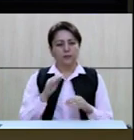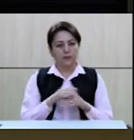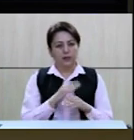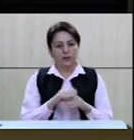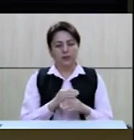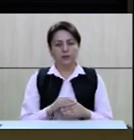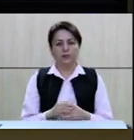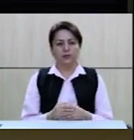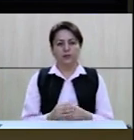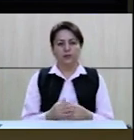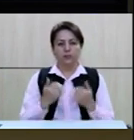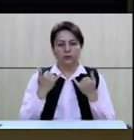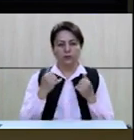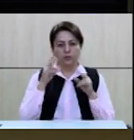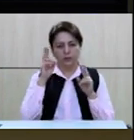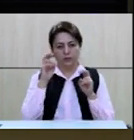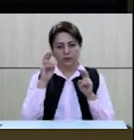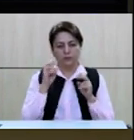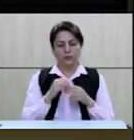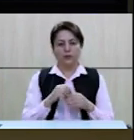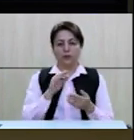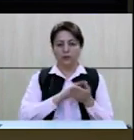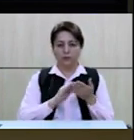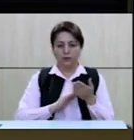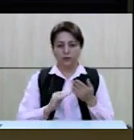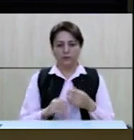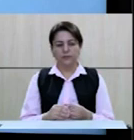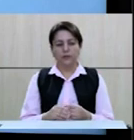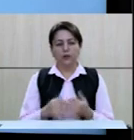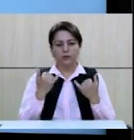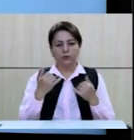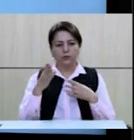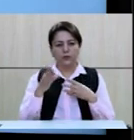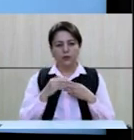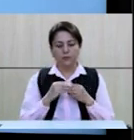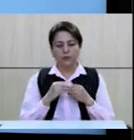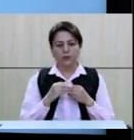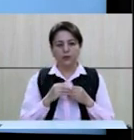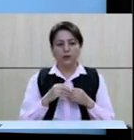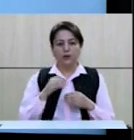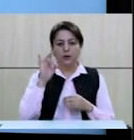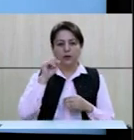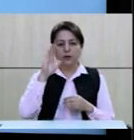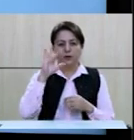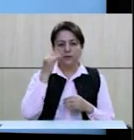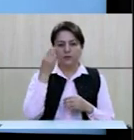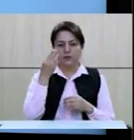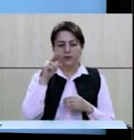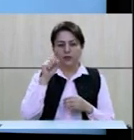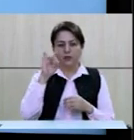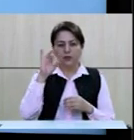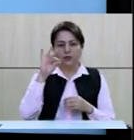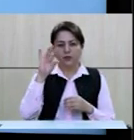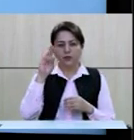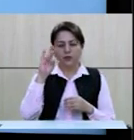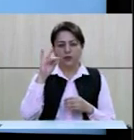Barakalla. Unda bugungi mavzuyimizni yozib oling. Bugun biz siz bilan ravishlarning yasalishi, tub